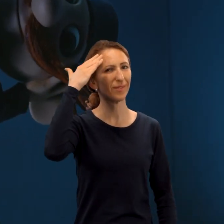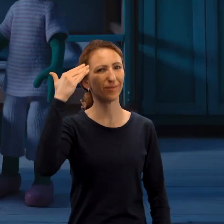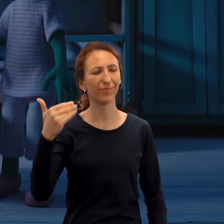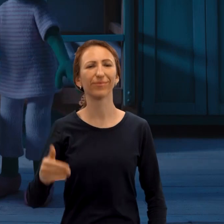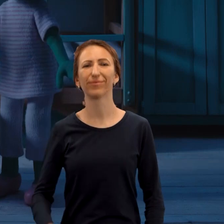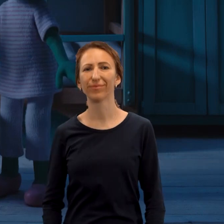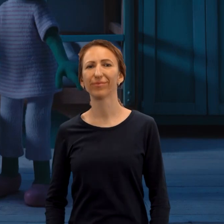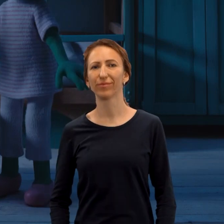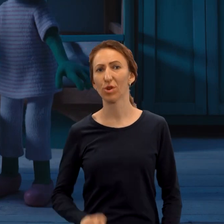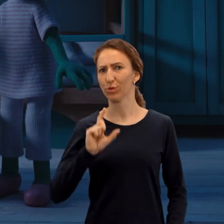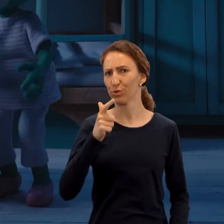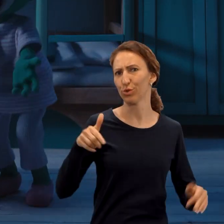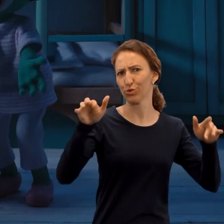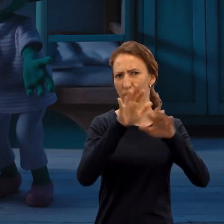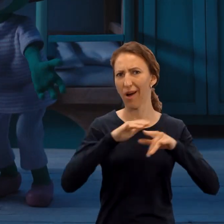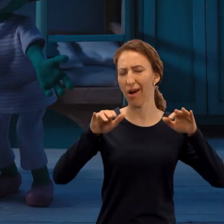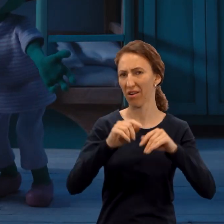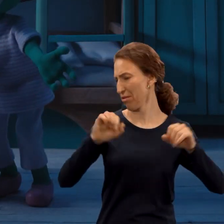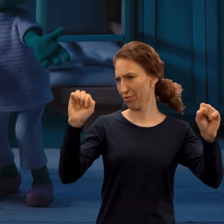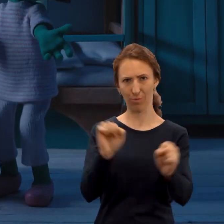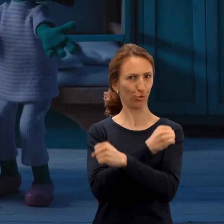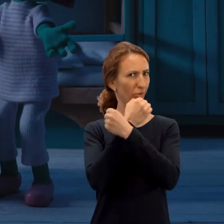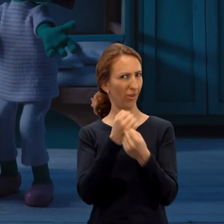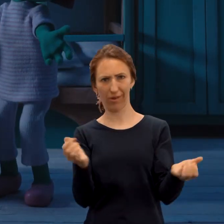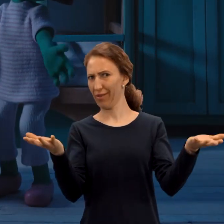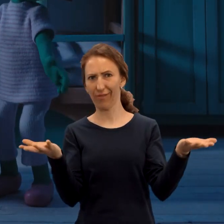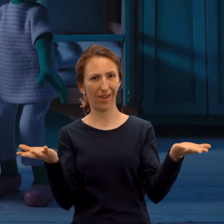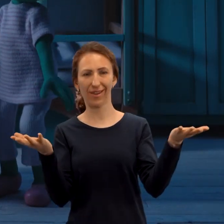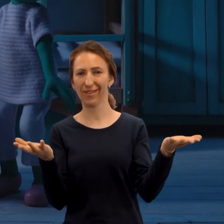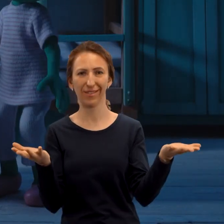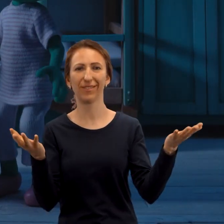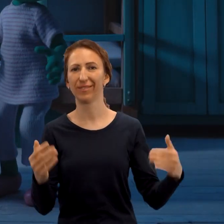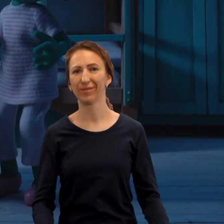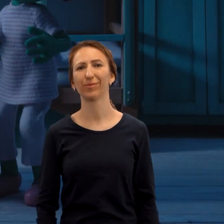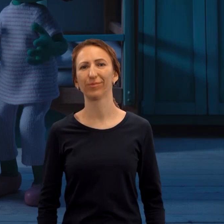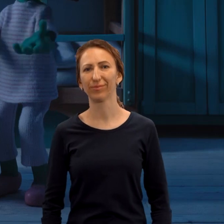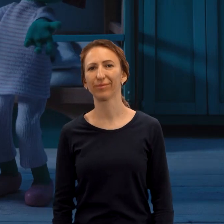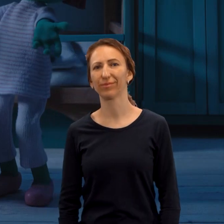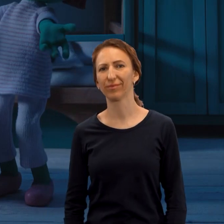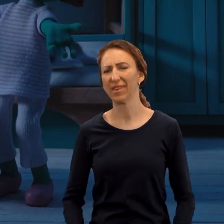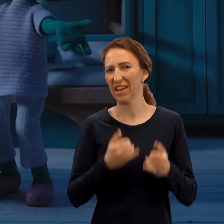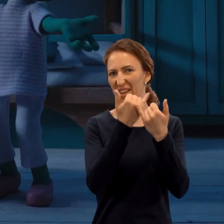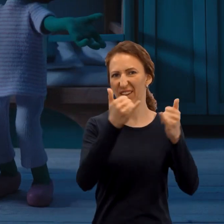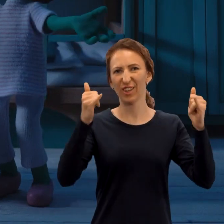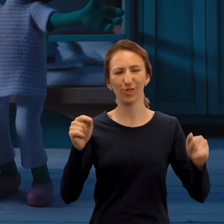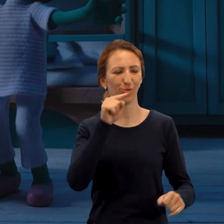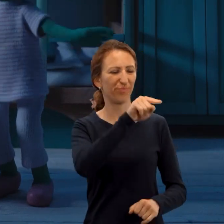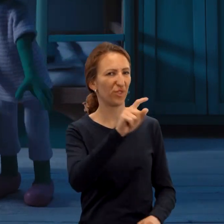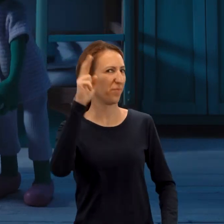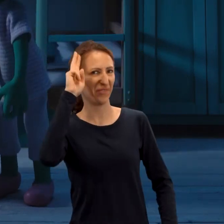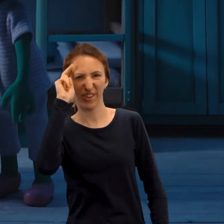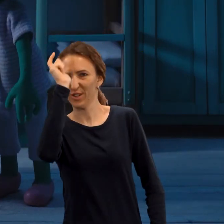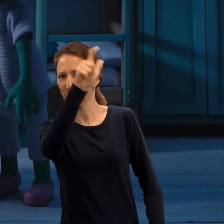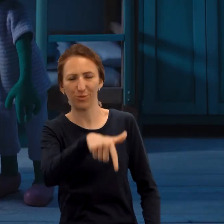Co za czary niebowiary Nikt tego nie